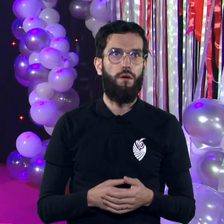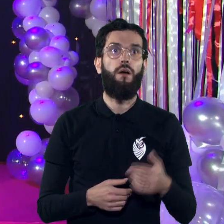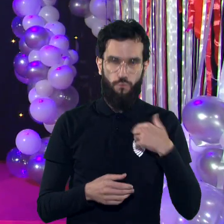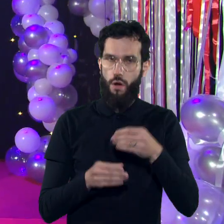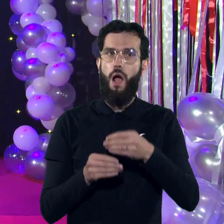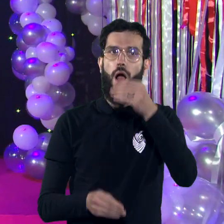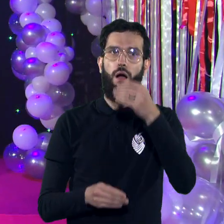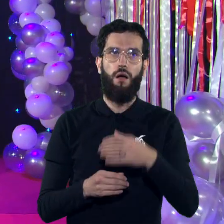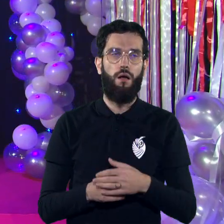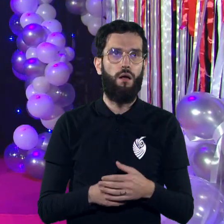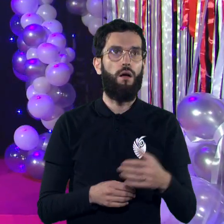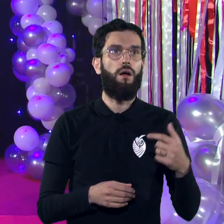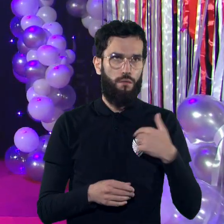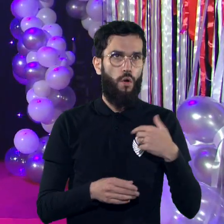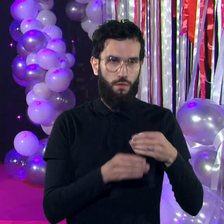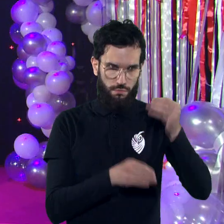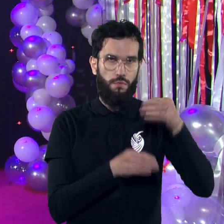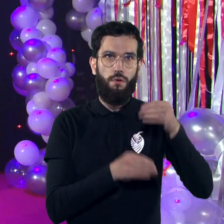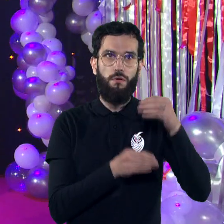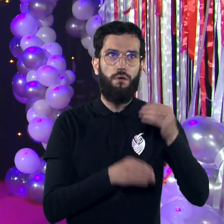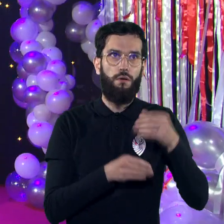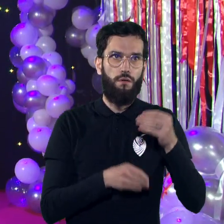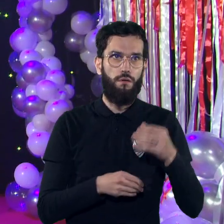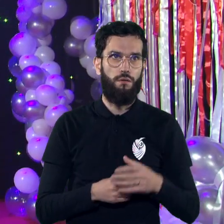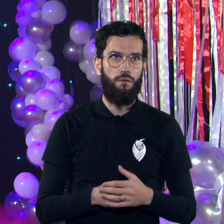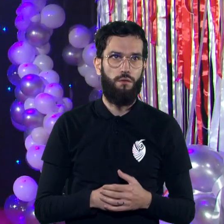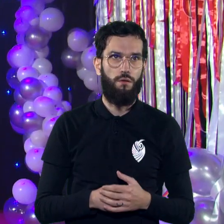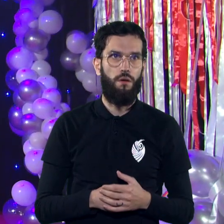Moja vie viac rásť. Moja vie viac rásť.